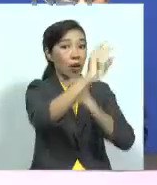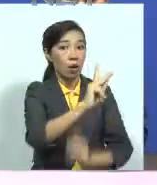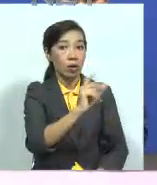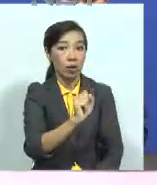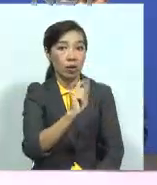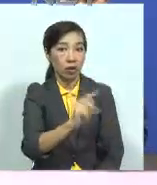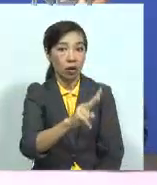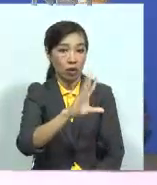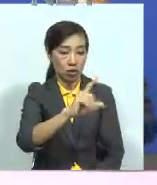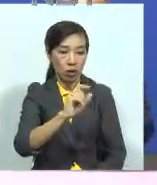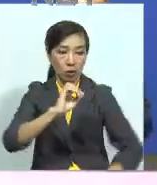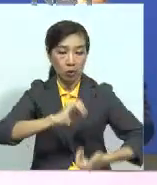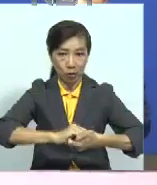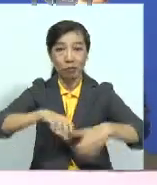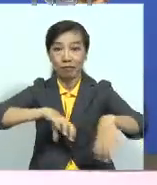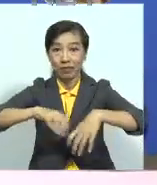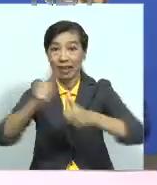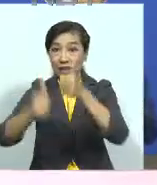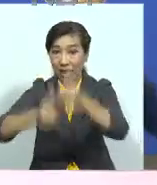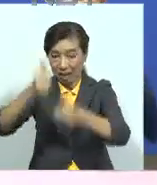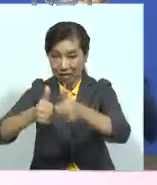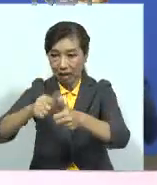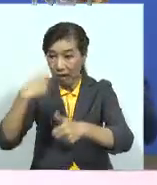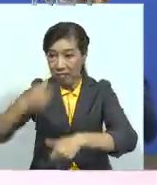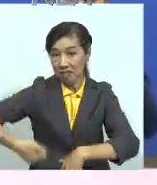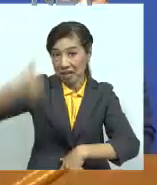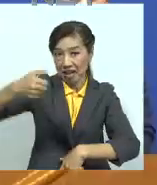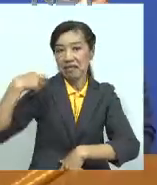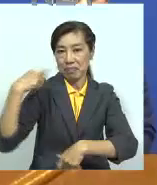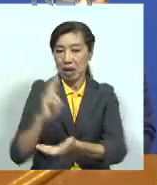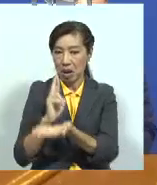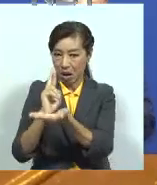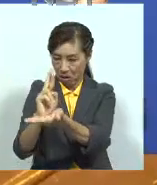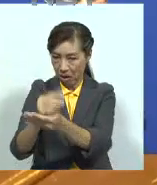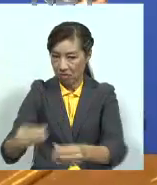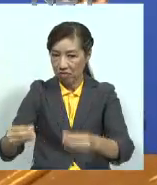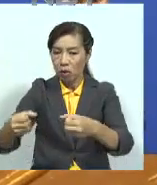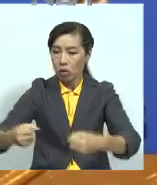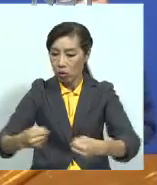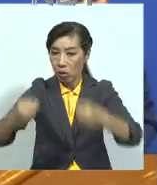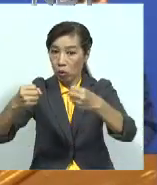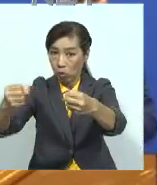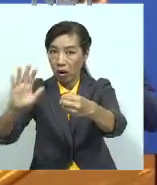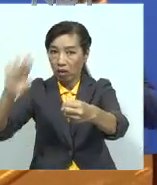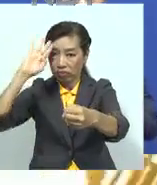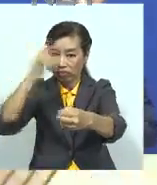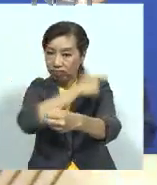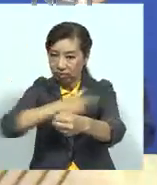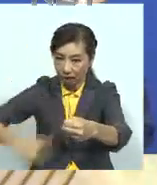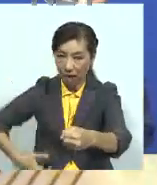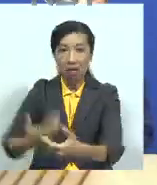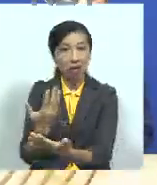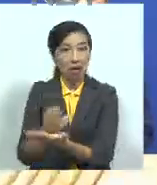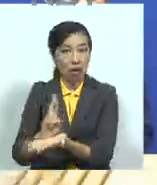ทสมเด็จพระเจ้าอยู่หัวและเงินรางวัล1ล้านบาทเมื่อวานนี้เป็นรอบคัดเลือกแบ่งกลุ่มรอบสุดท้ายเพื่อคัดเลือก4